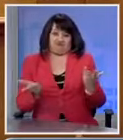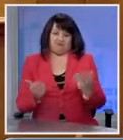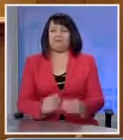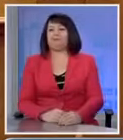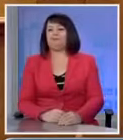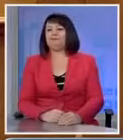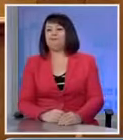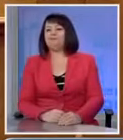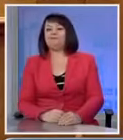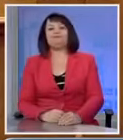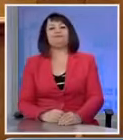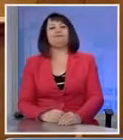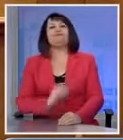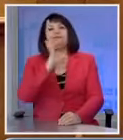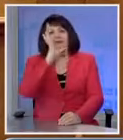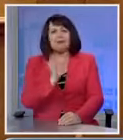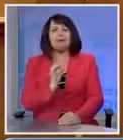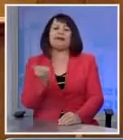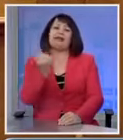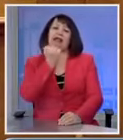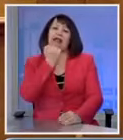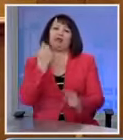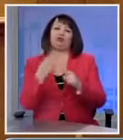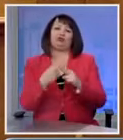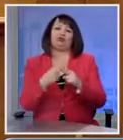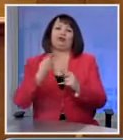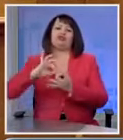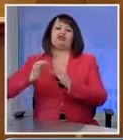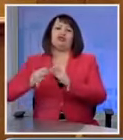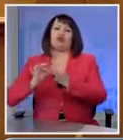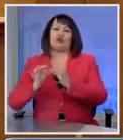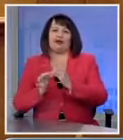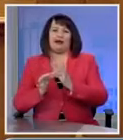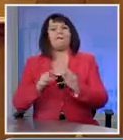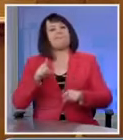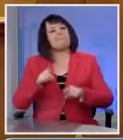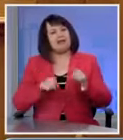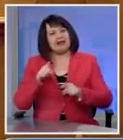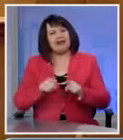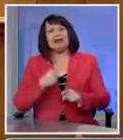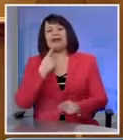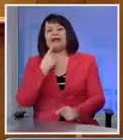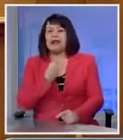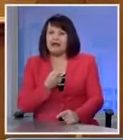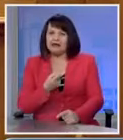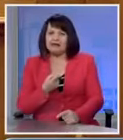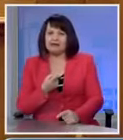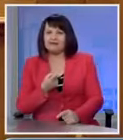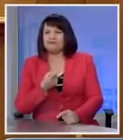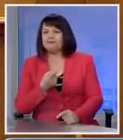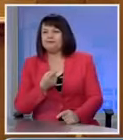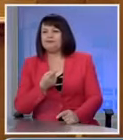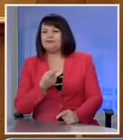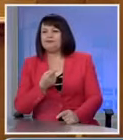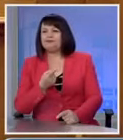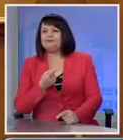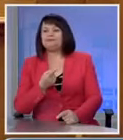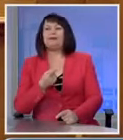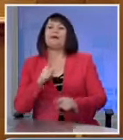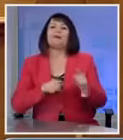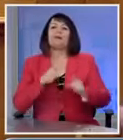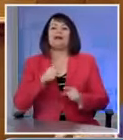και διαπράτεται πράγματι ένα ιστορικό ατόπιμα. Κάποιοι χαρακτήρισαν